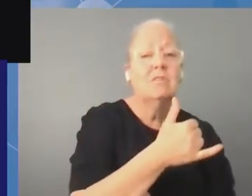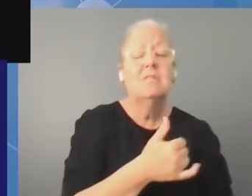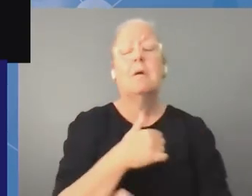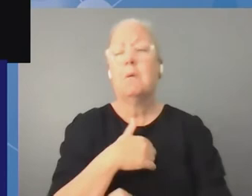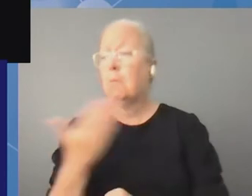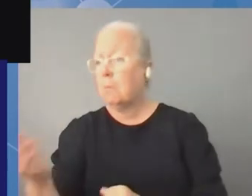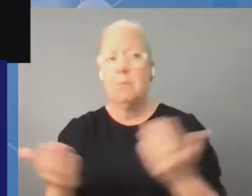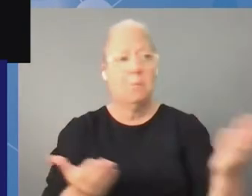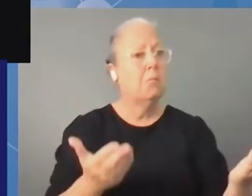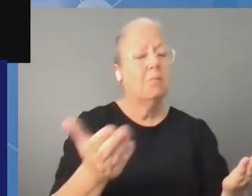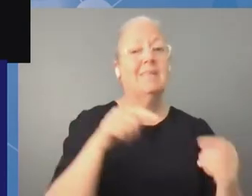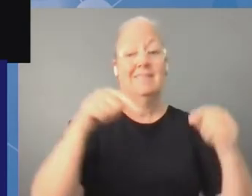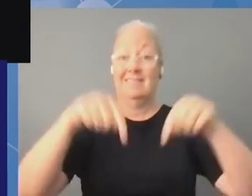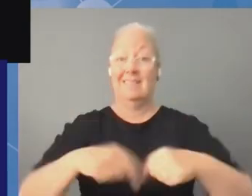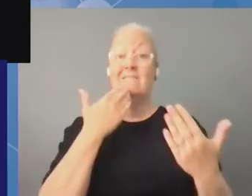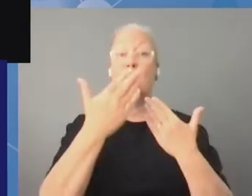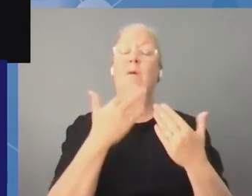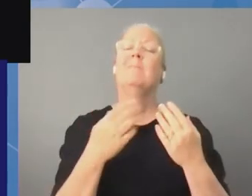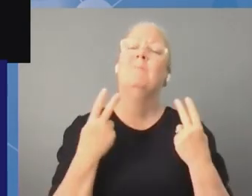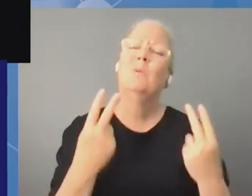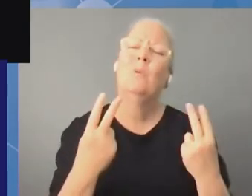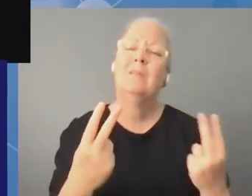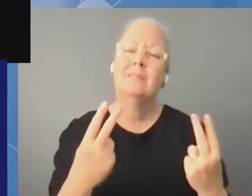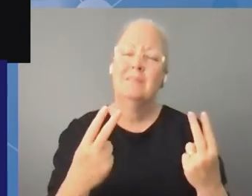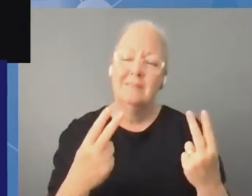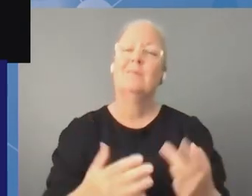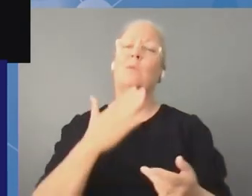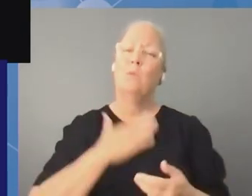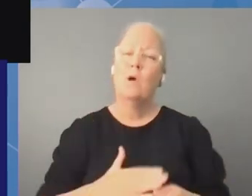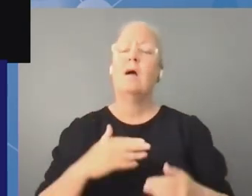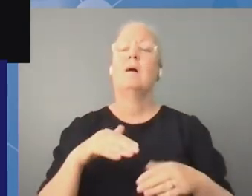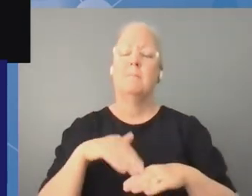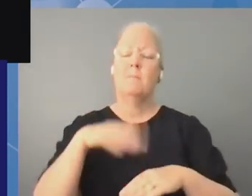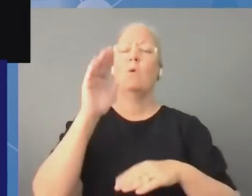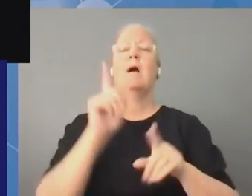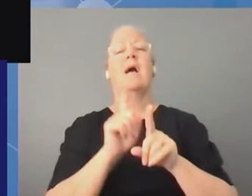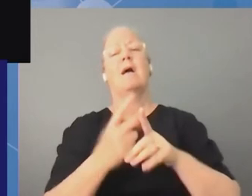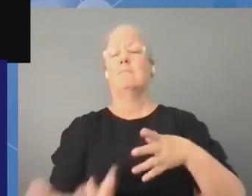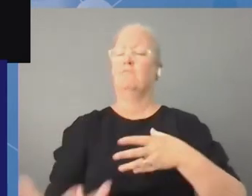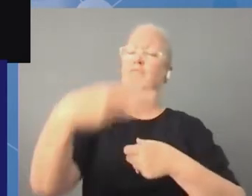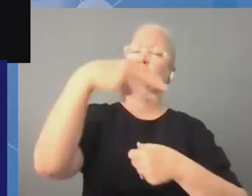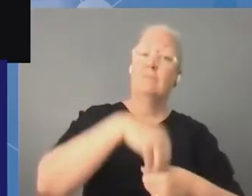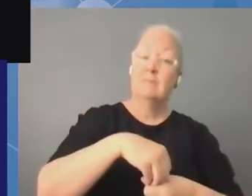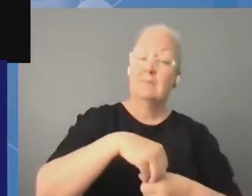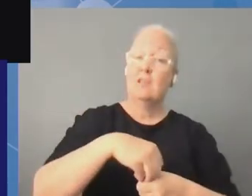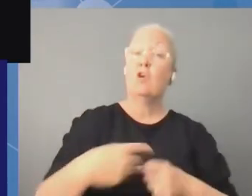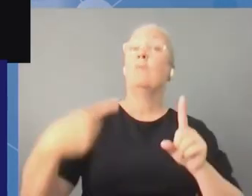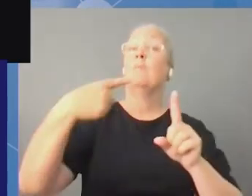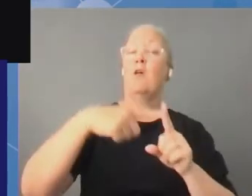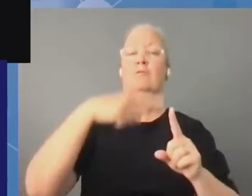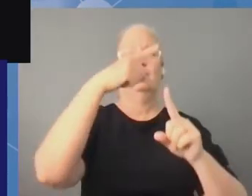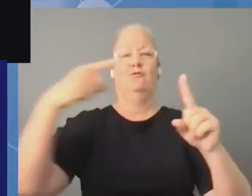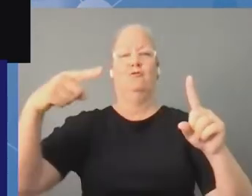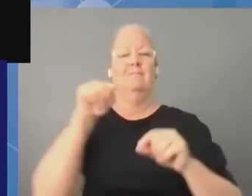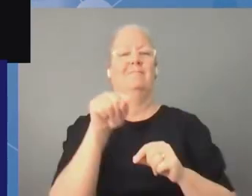身性的吧，这个是数码的一个包容性，也是代表我们